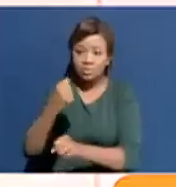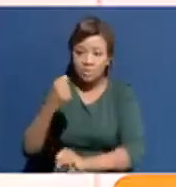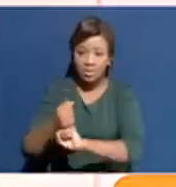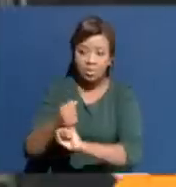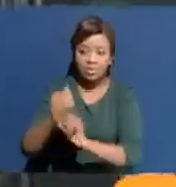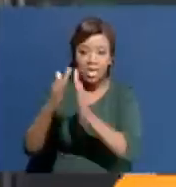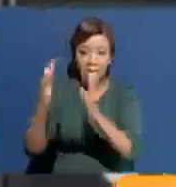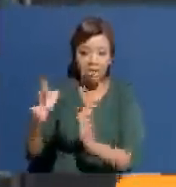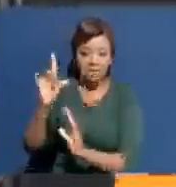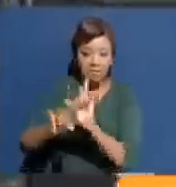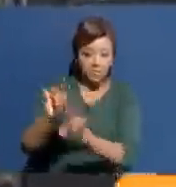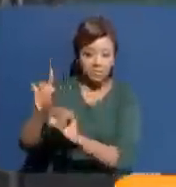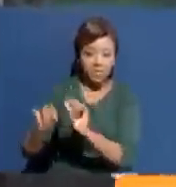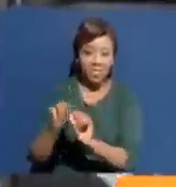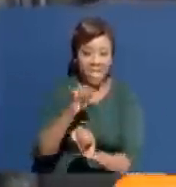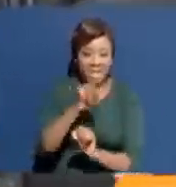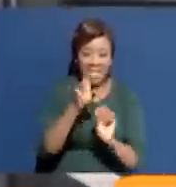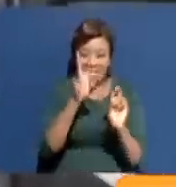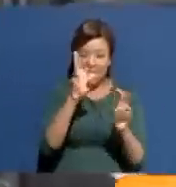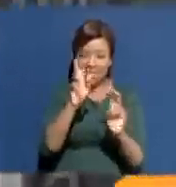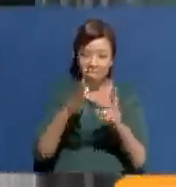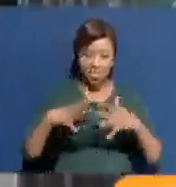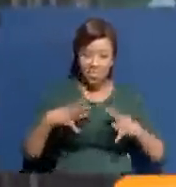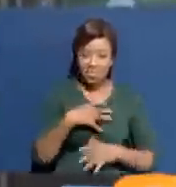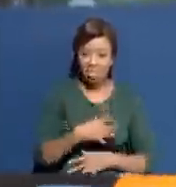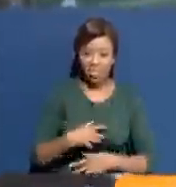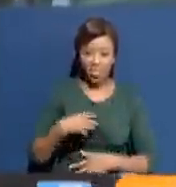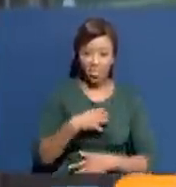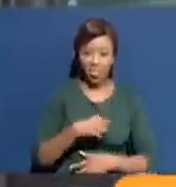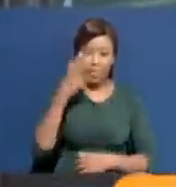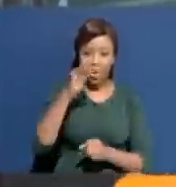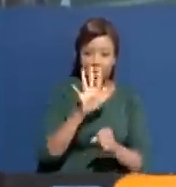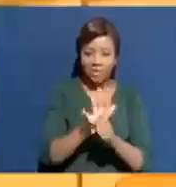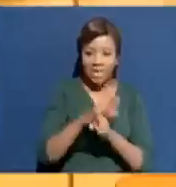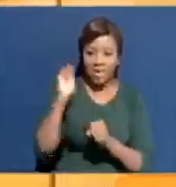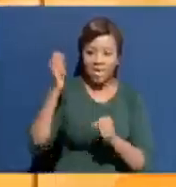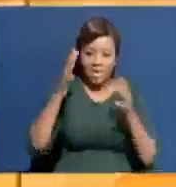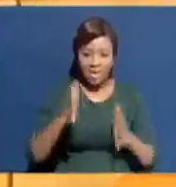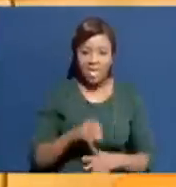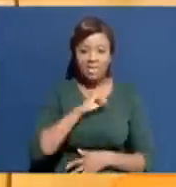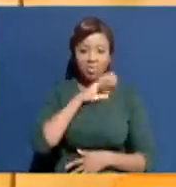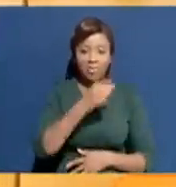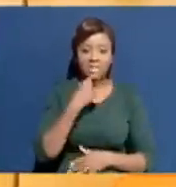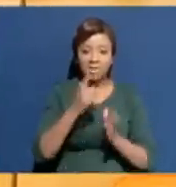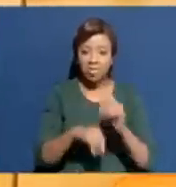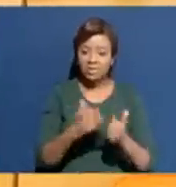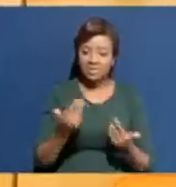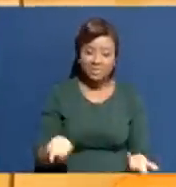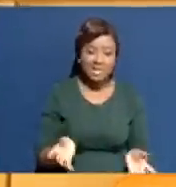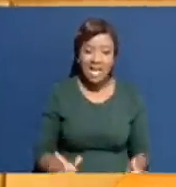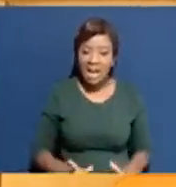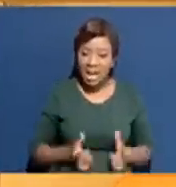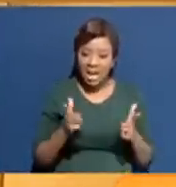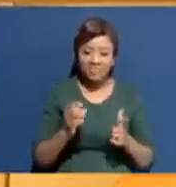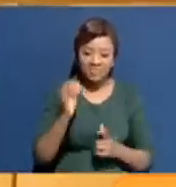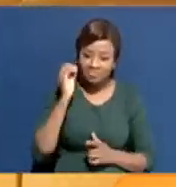nyumba kwa bei nafuu umezua tumbo joto nchini. Wakenya wakilalama kuwa tayari wana mzigo mzito wa gharama ya maisha na bei